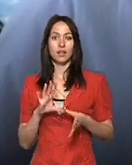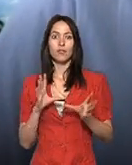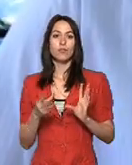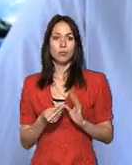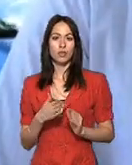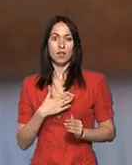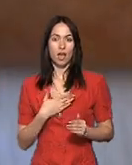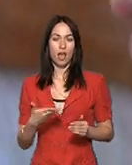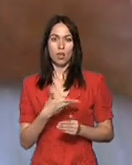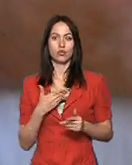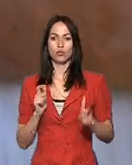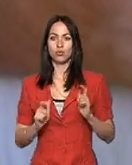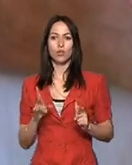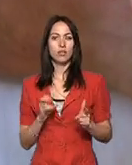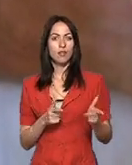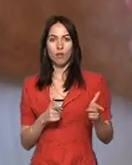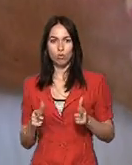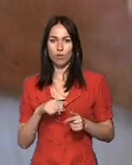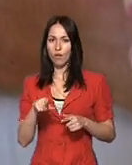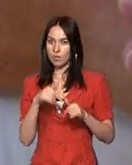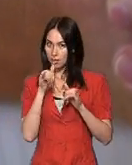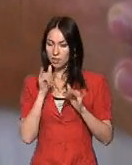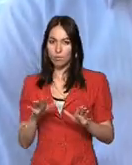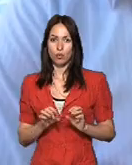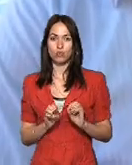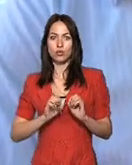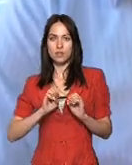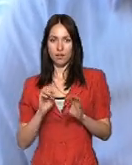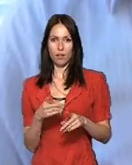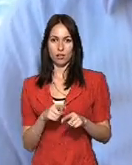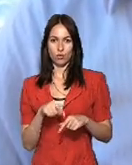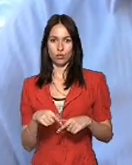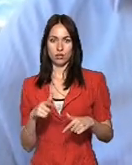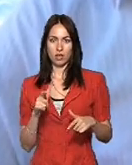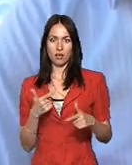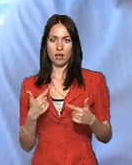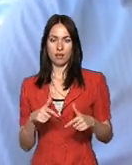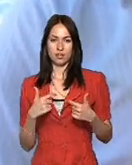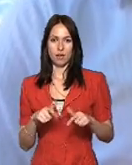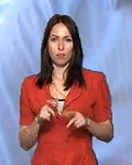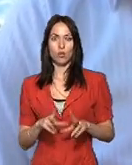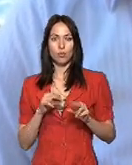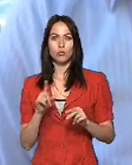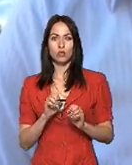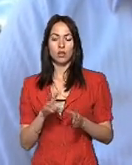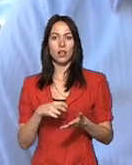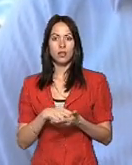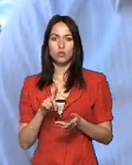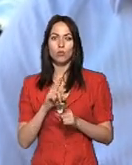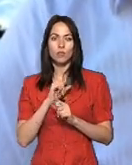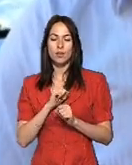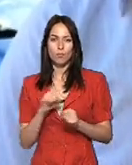Наші студенти не готові, вони не можуть ніяк цей екзамен складати. Обіцяли, що ми відправимо лист, щоб не можна було